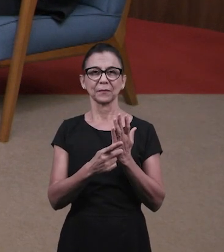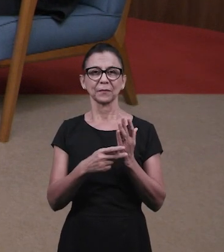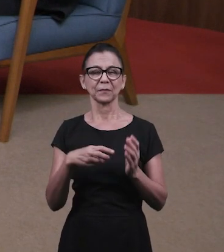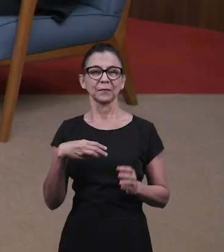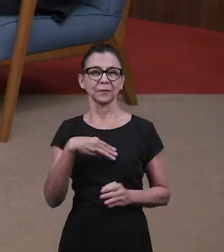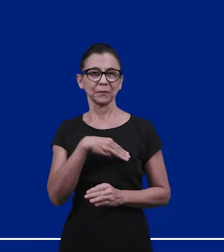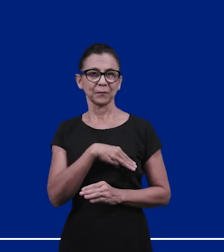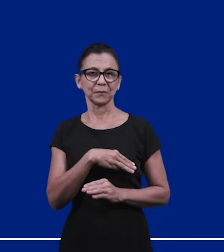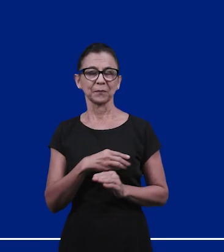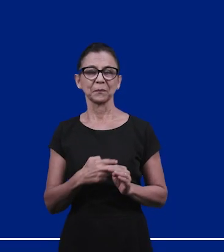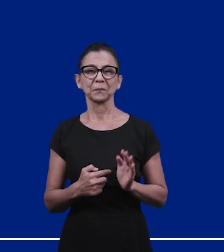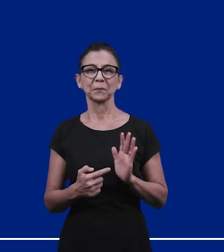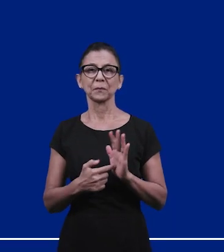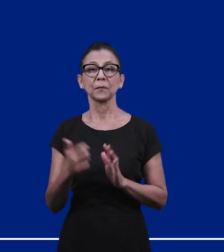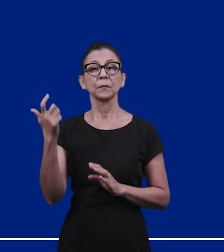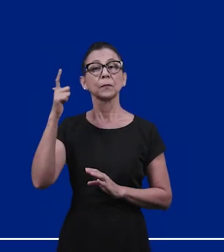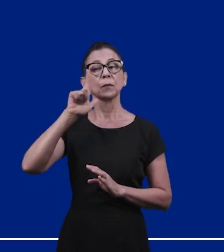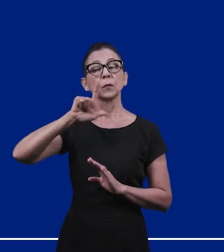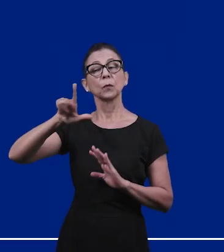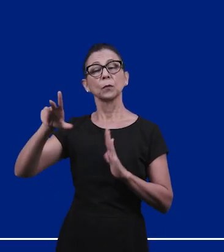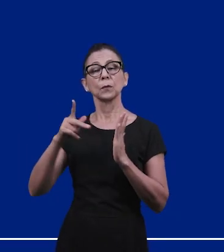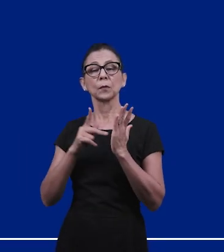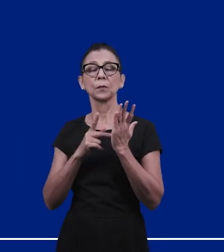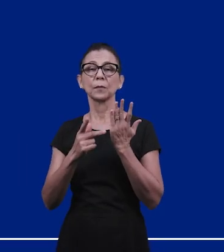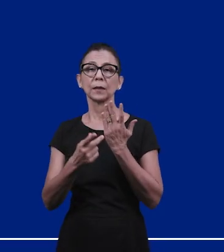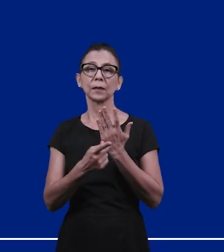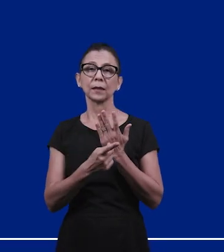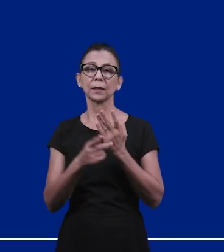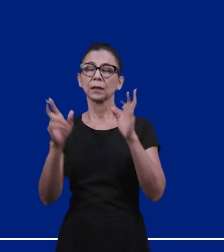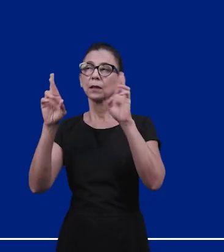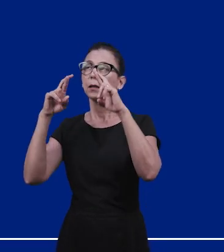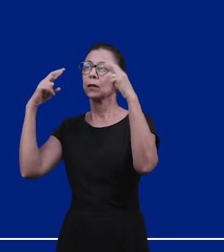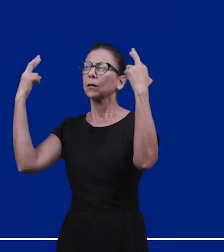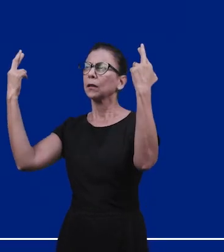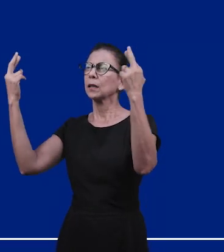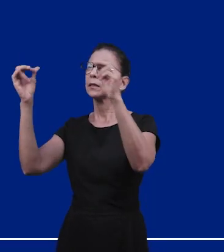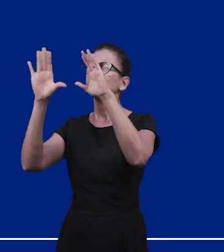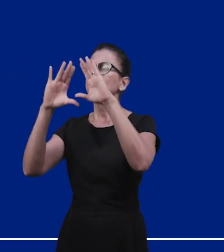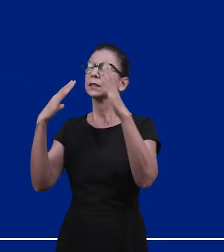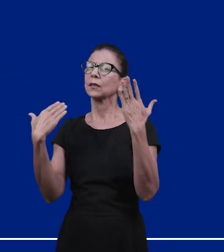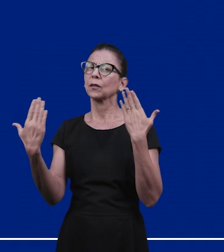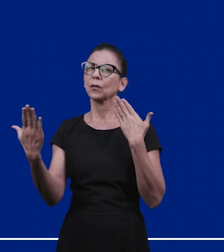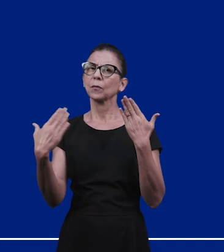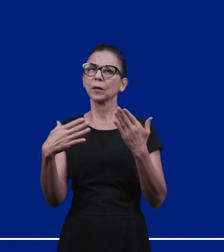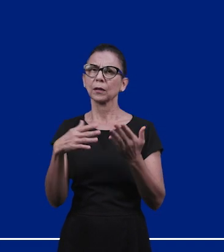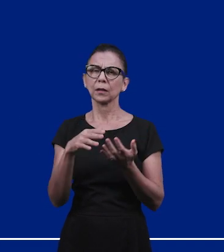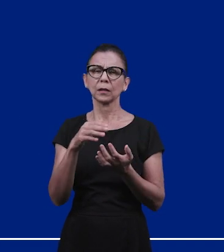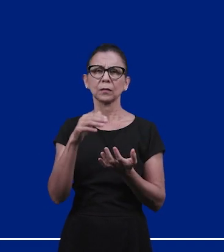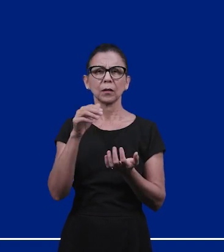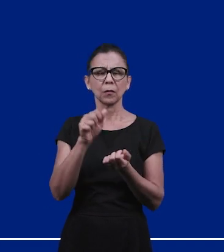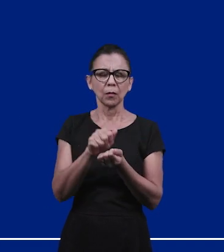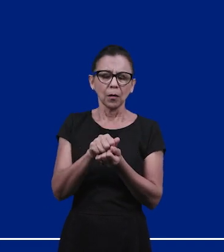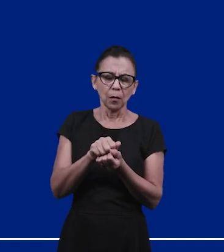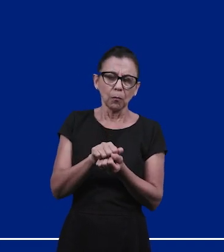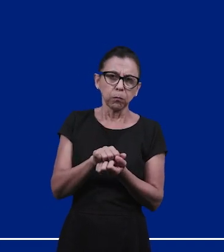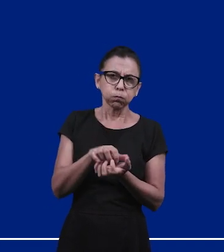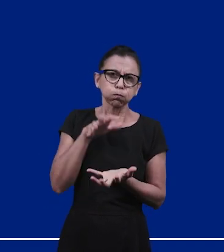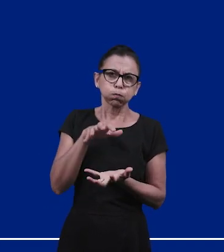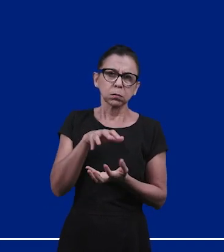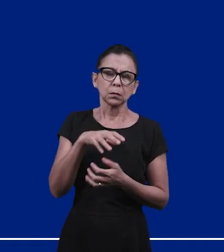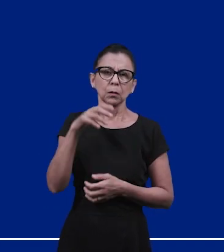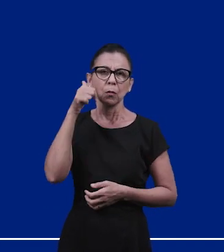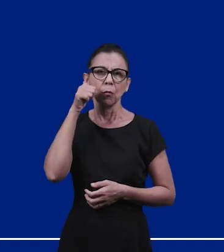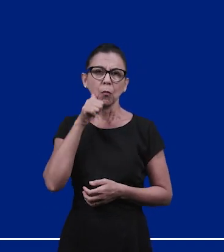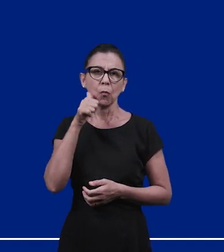parabole leur a dit, le royaume des cieux est semblable au ferment qu'une femme prend et rajoute à 3 mesures